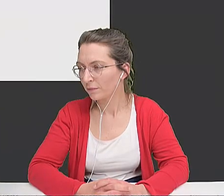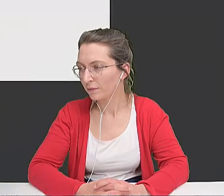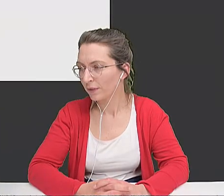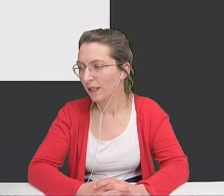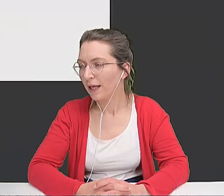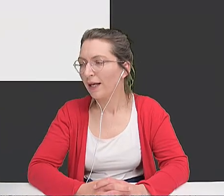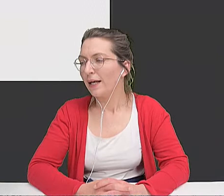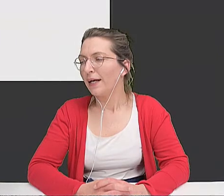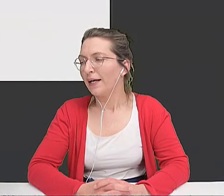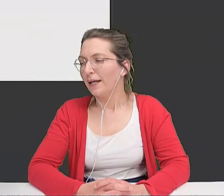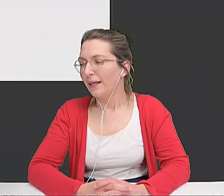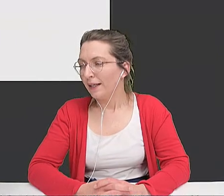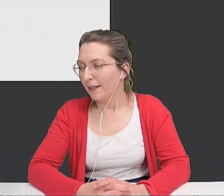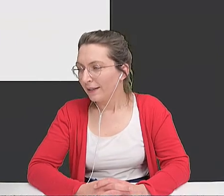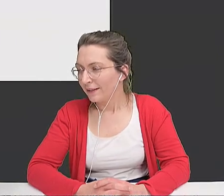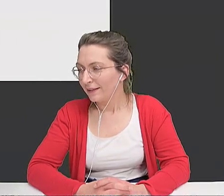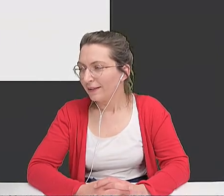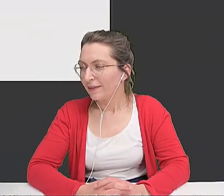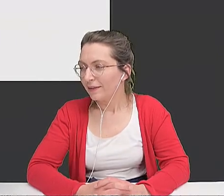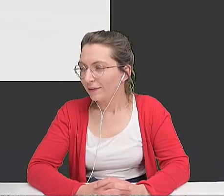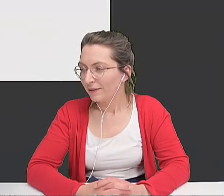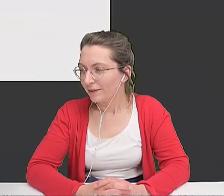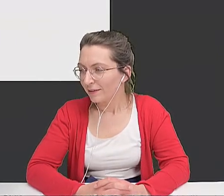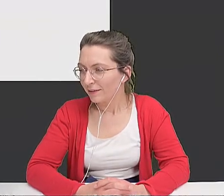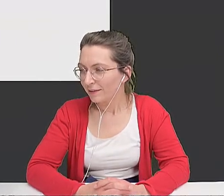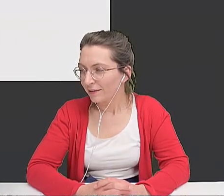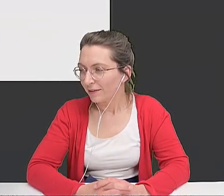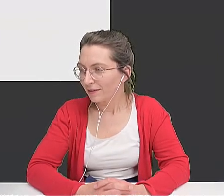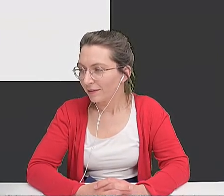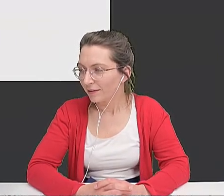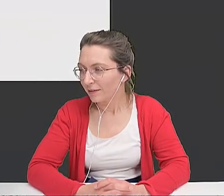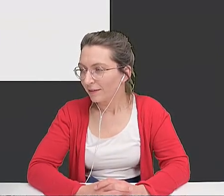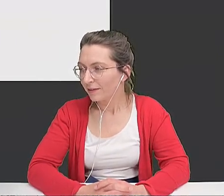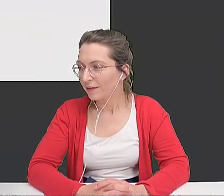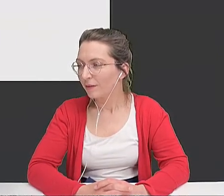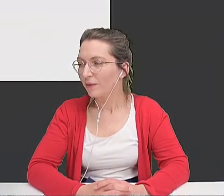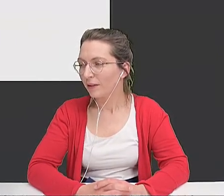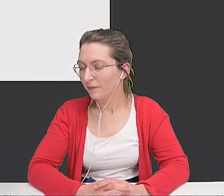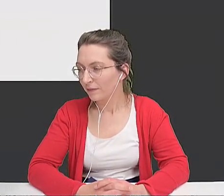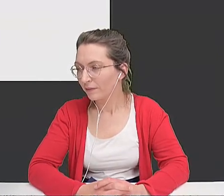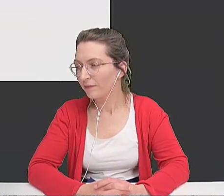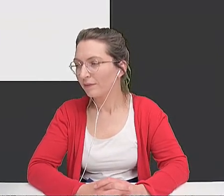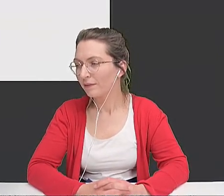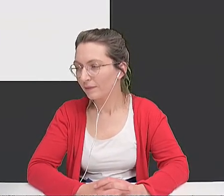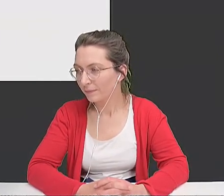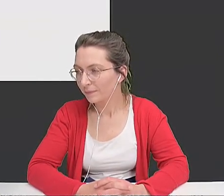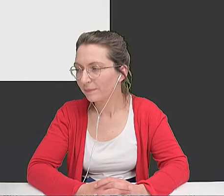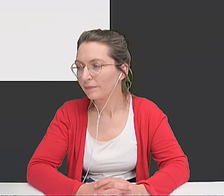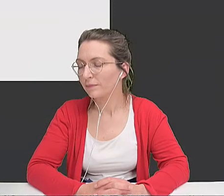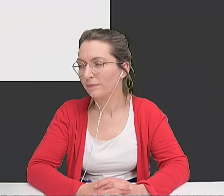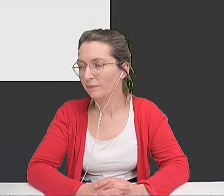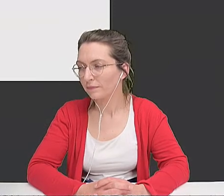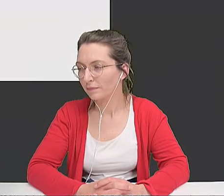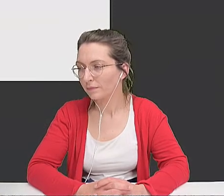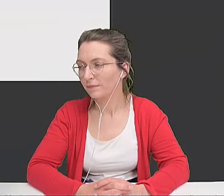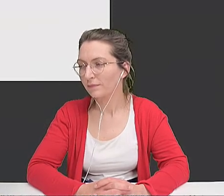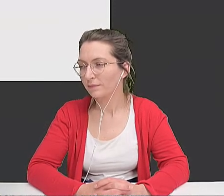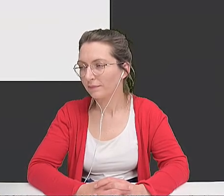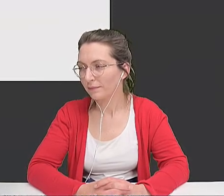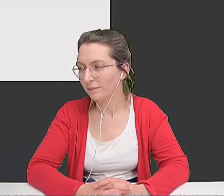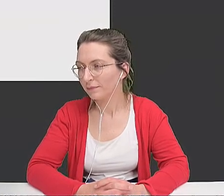dann bekommt man dann Punktzahlen angezeigt. Die sind ein bisschen unterschiedlich pro Aufgabe, weil die unterschiedlich schwierig sind.